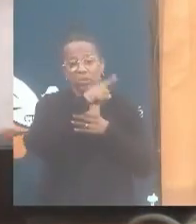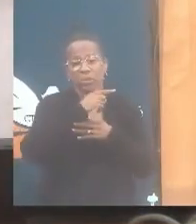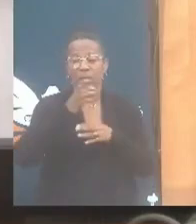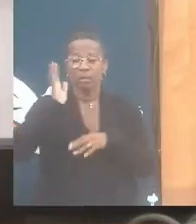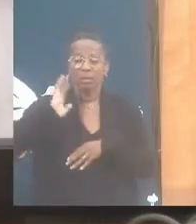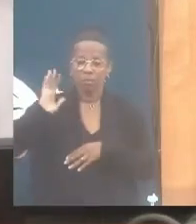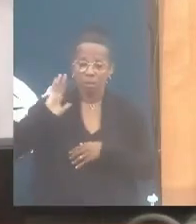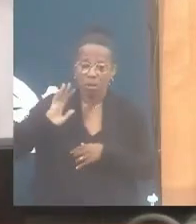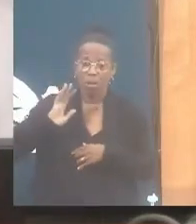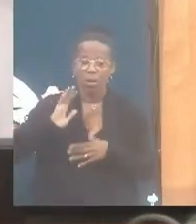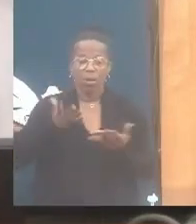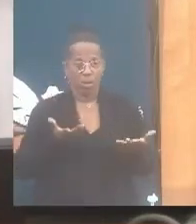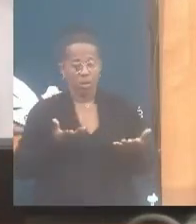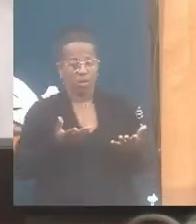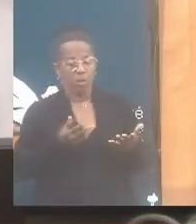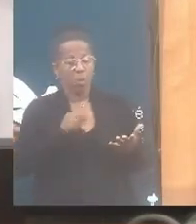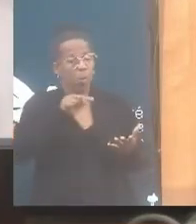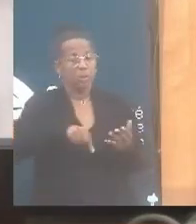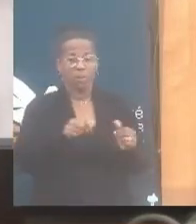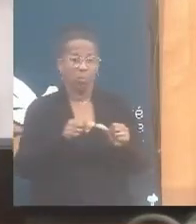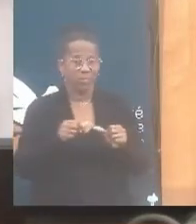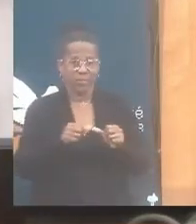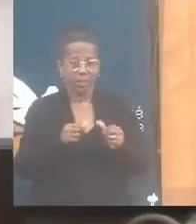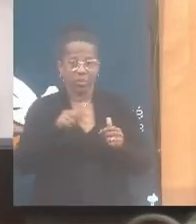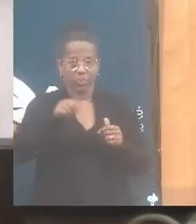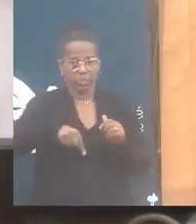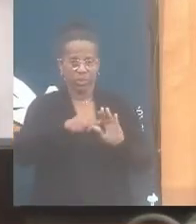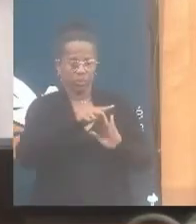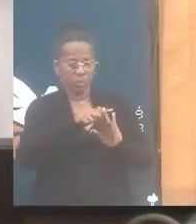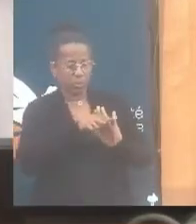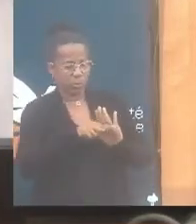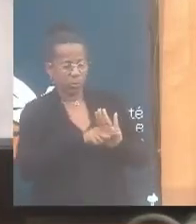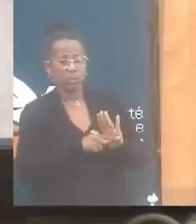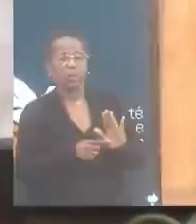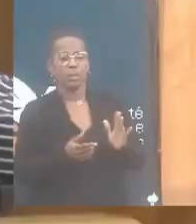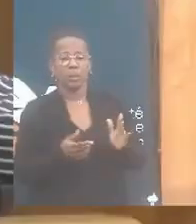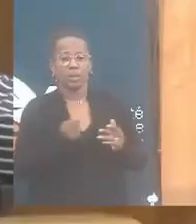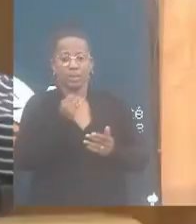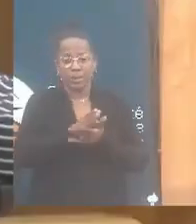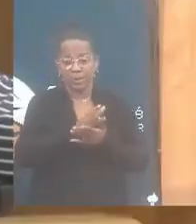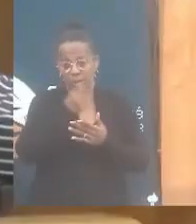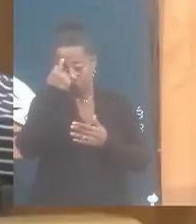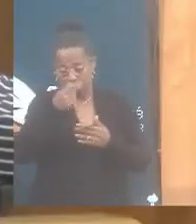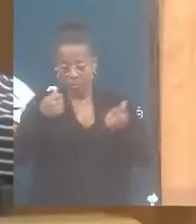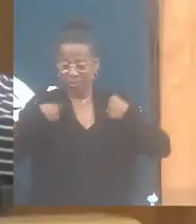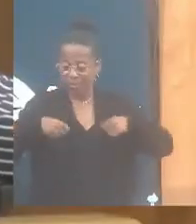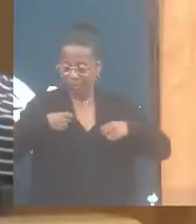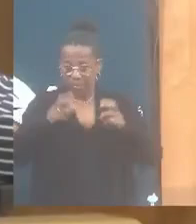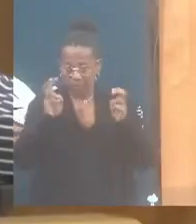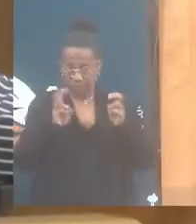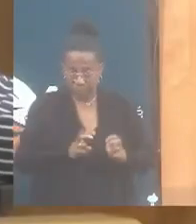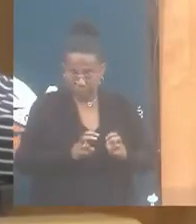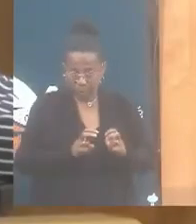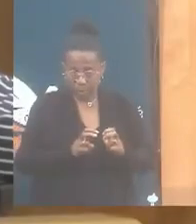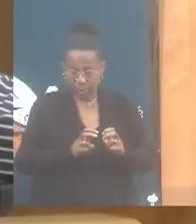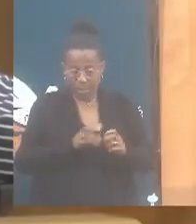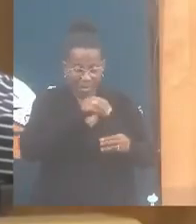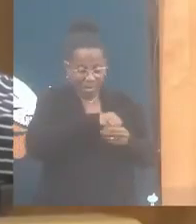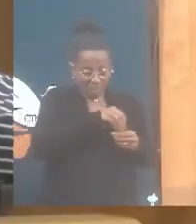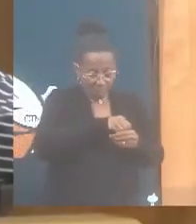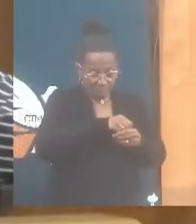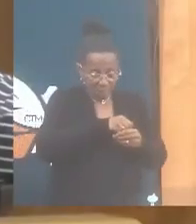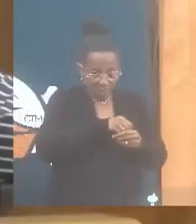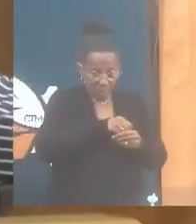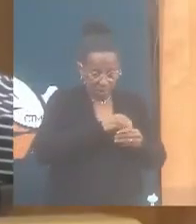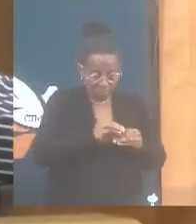antérieures, votre devoir, c'est de prendre des mesures pour diminuer les dépenses, sortir une épargne pour